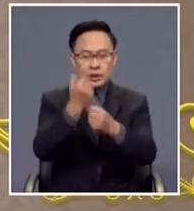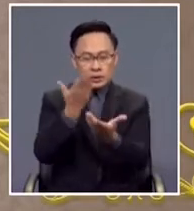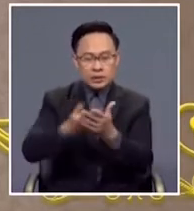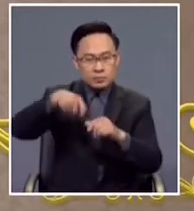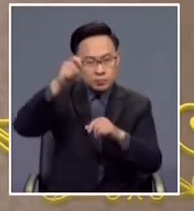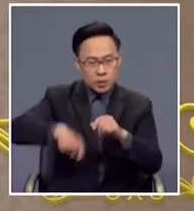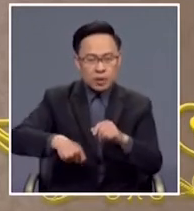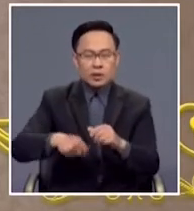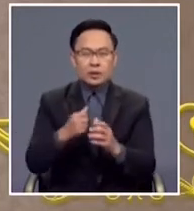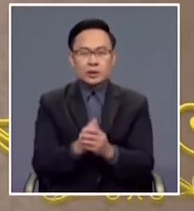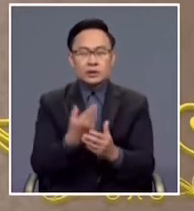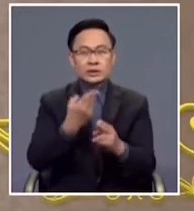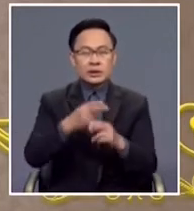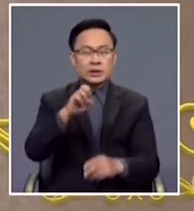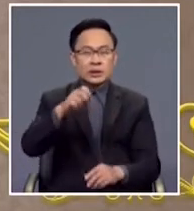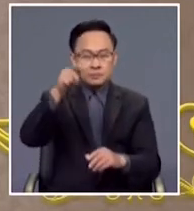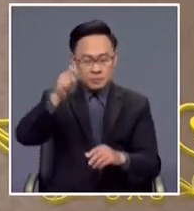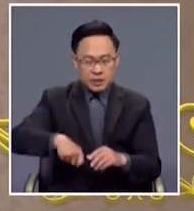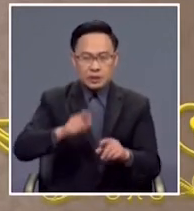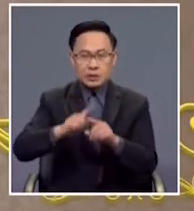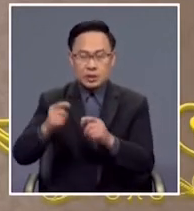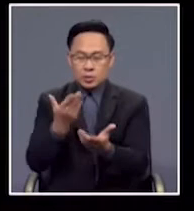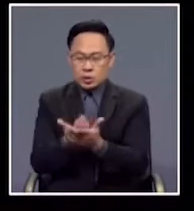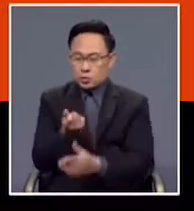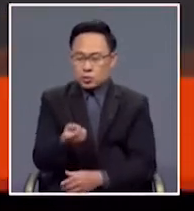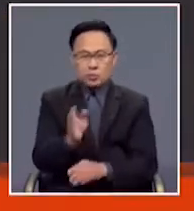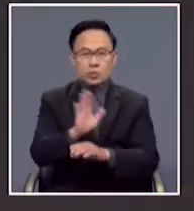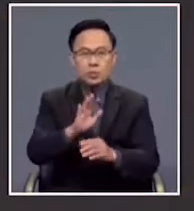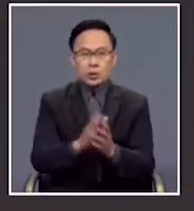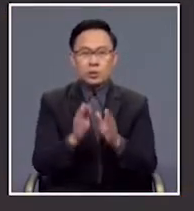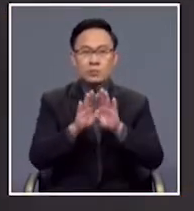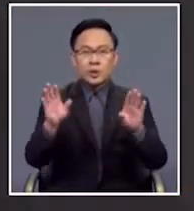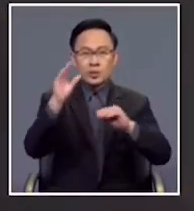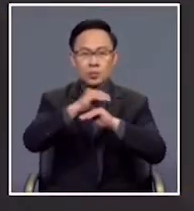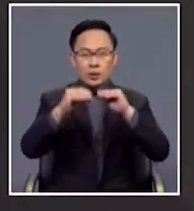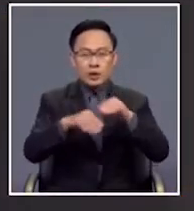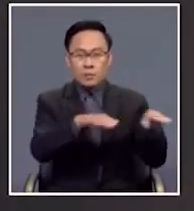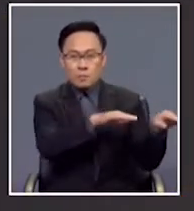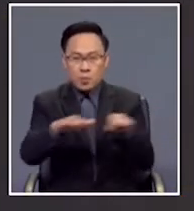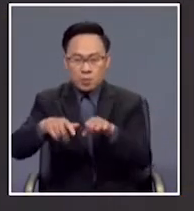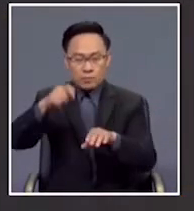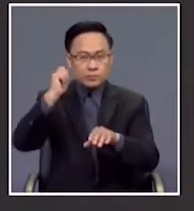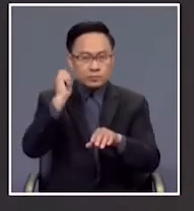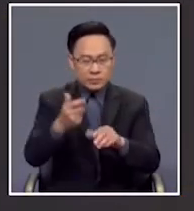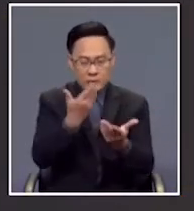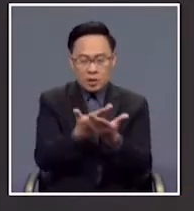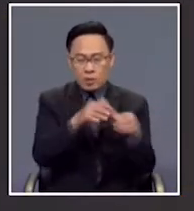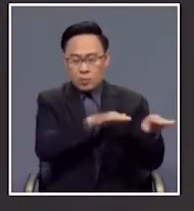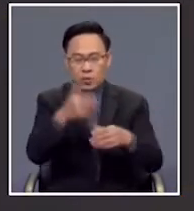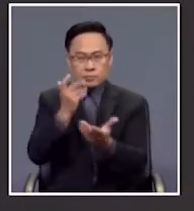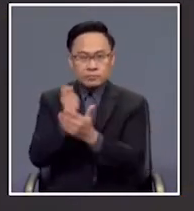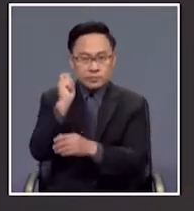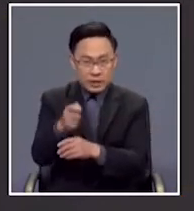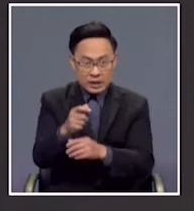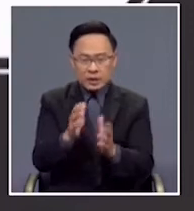างอิเล็กทรอนิกส์หรือ e-payment แทนการใช้เงินสดโดยได้เปิดตัวบริการพร้อมเพย์ไปแล้วซึ่งเป็นบริการโอนเงินผ่านท